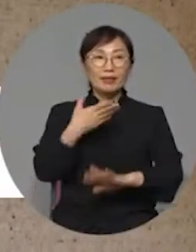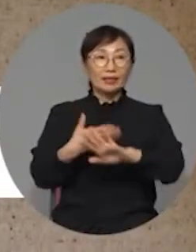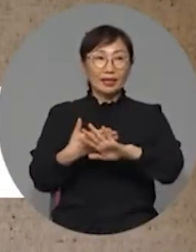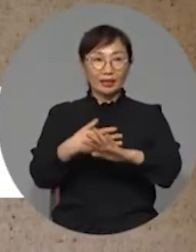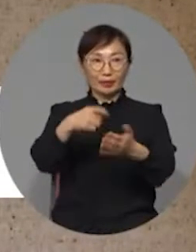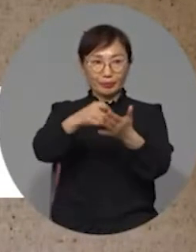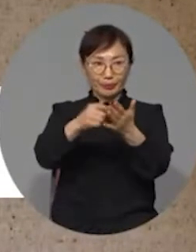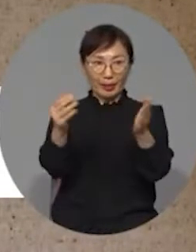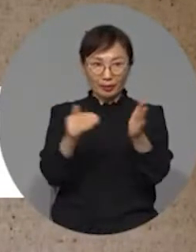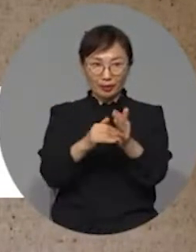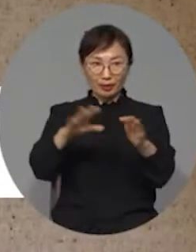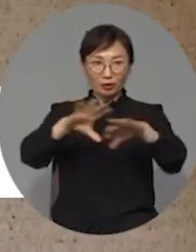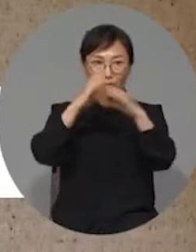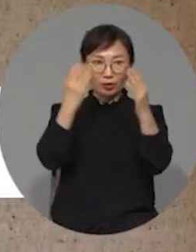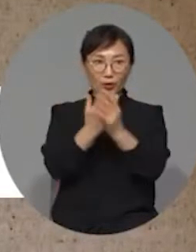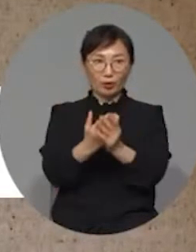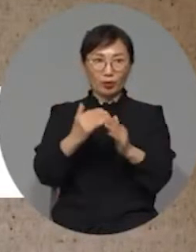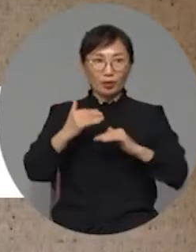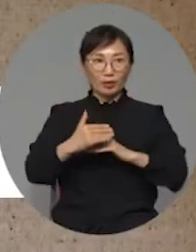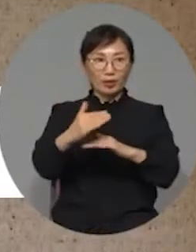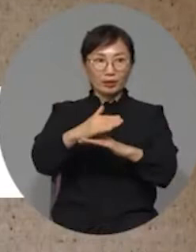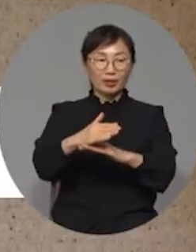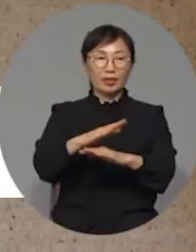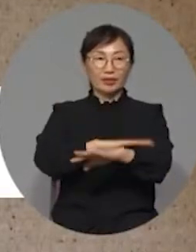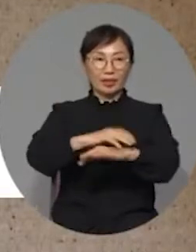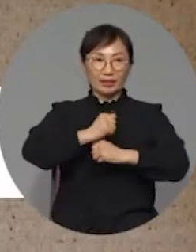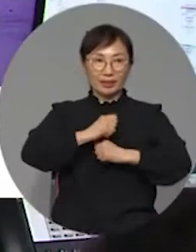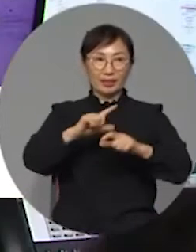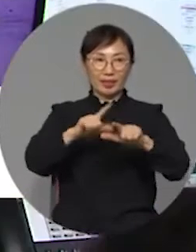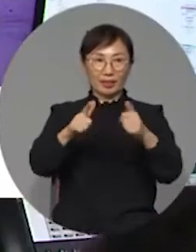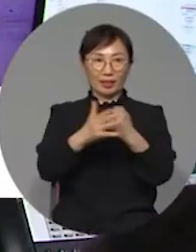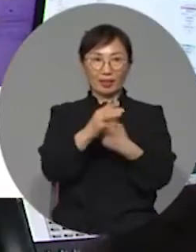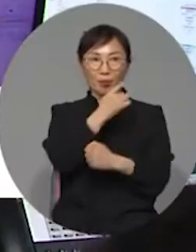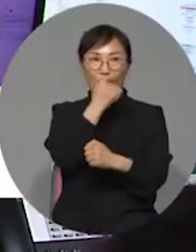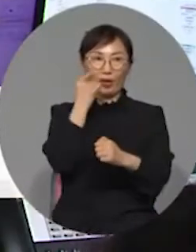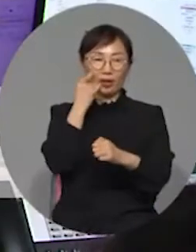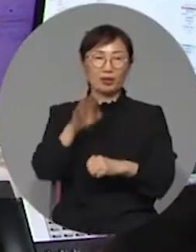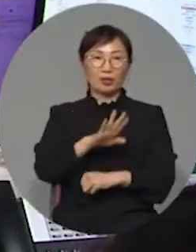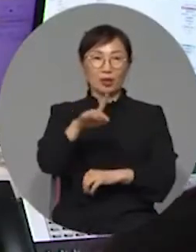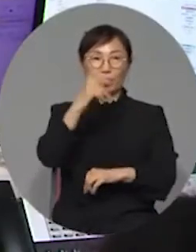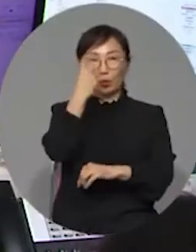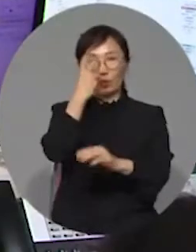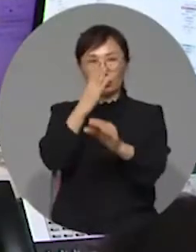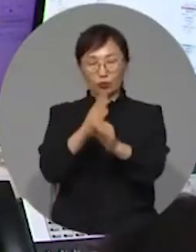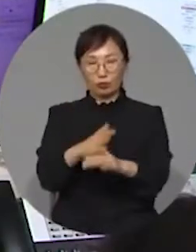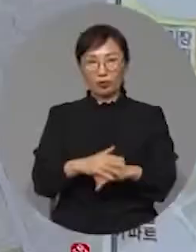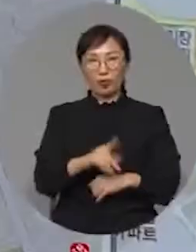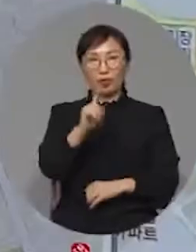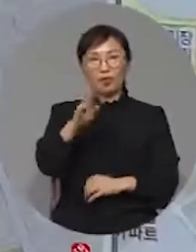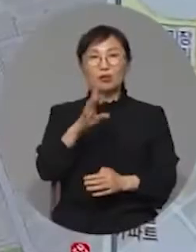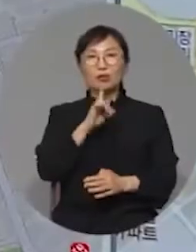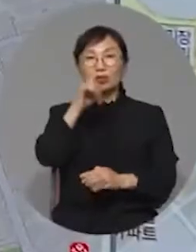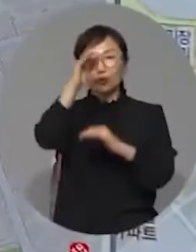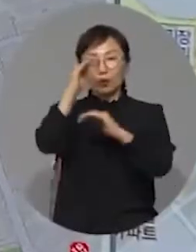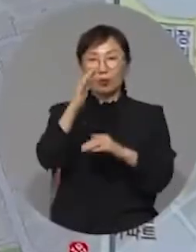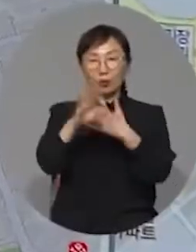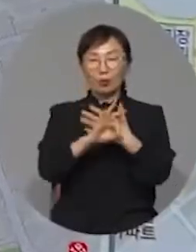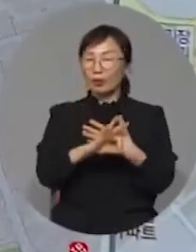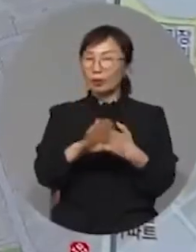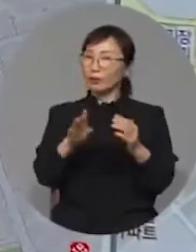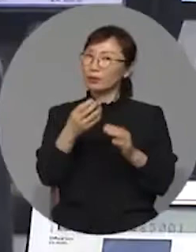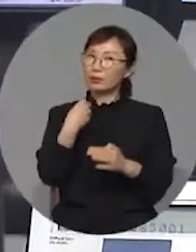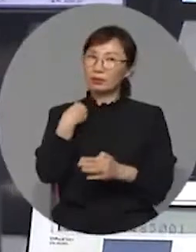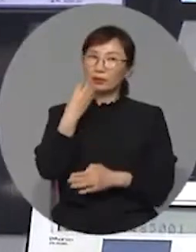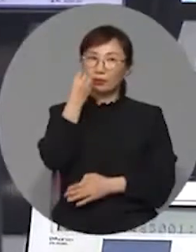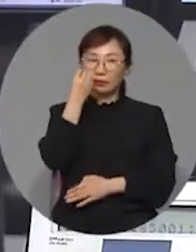전수되지 않았기 때문에 다 확인해서 저희가 조사를 하고 있어요. 119 신고 과정도 석연치 않습니다.